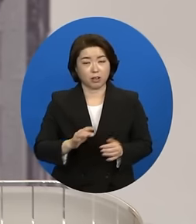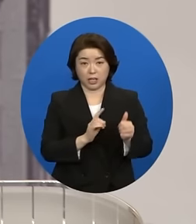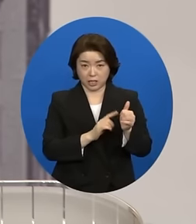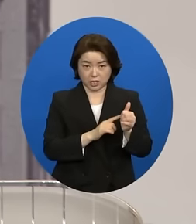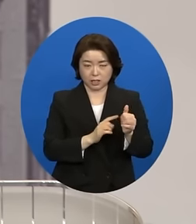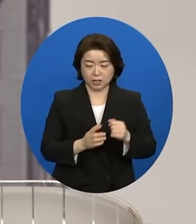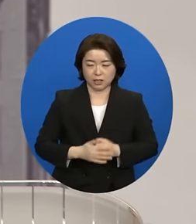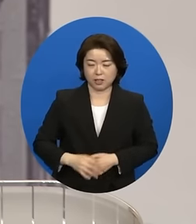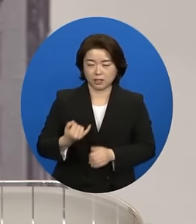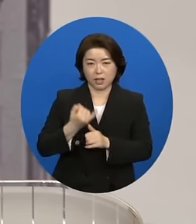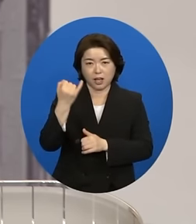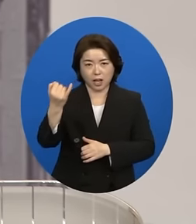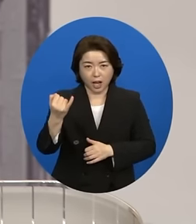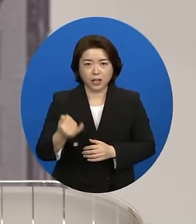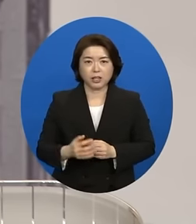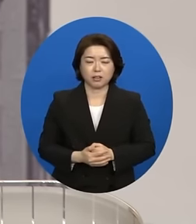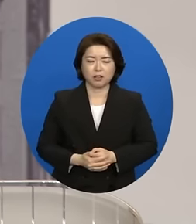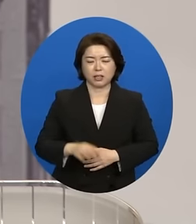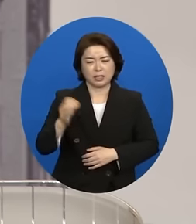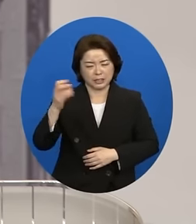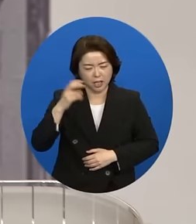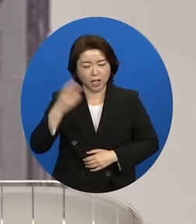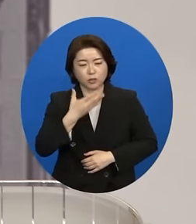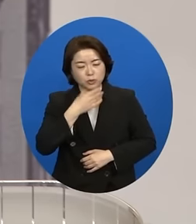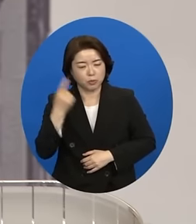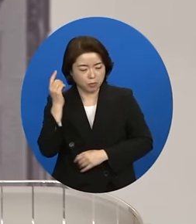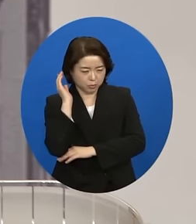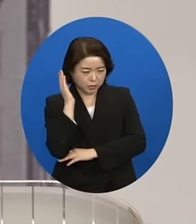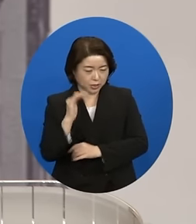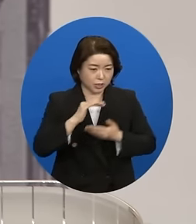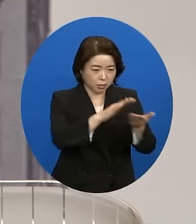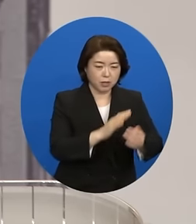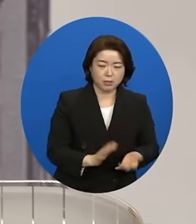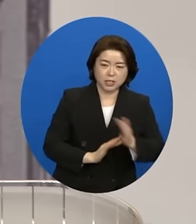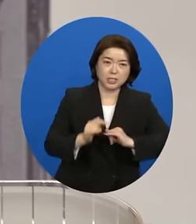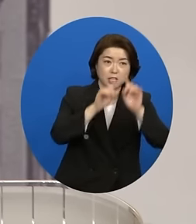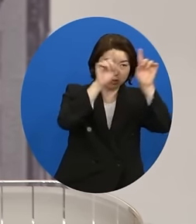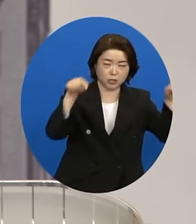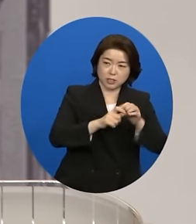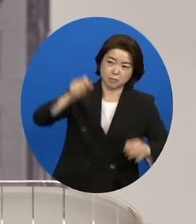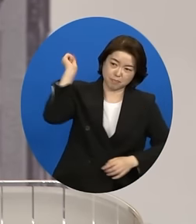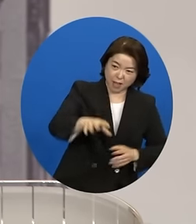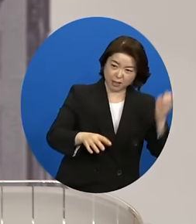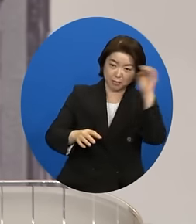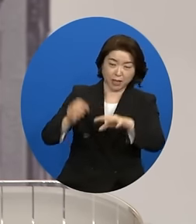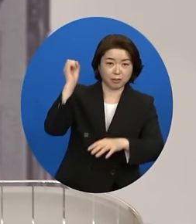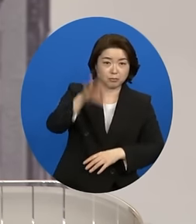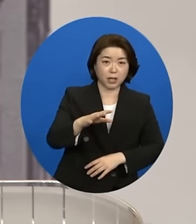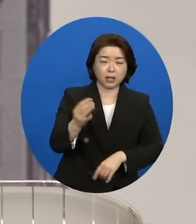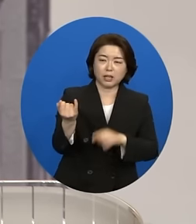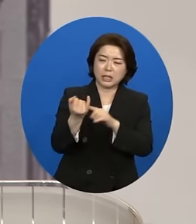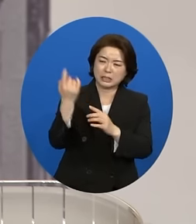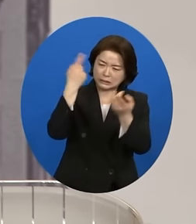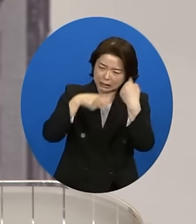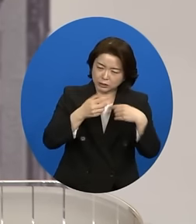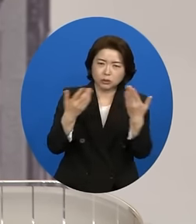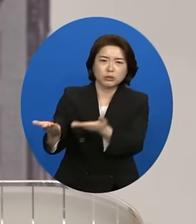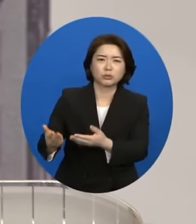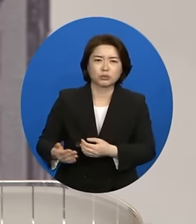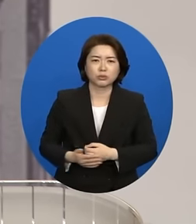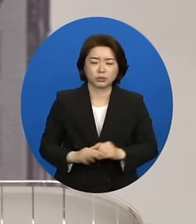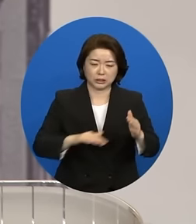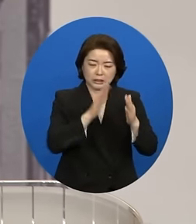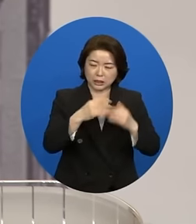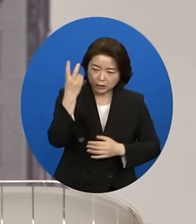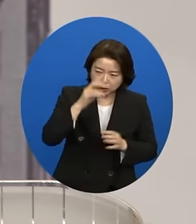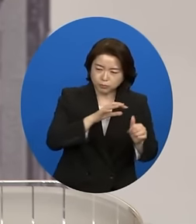그러면서 아내가 이제 자꾸 복음 얘기하면 예수님이 액자 집어 던지고, 그렇게 해서 아내에게 상처를 주고 가정도